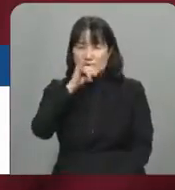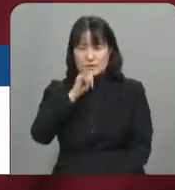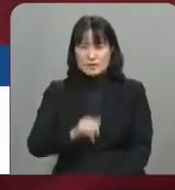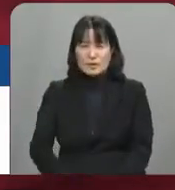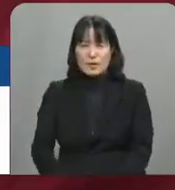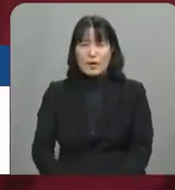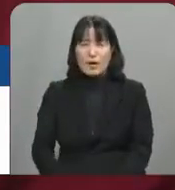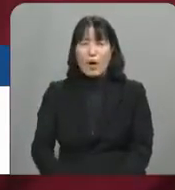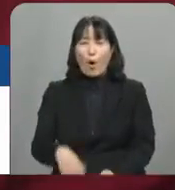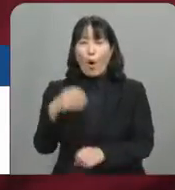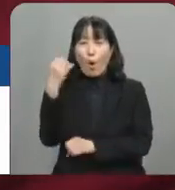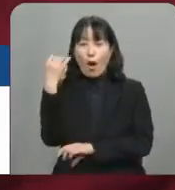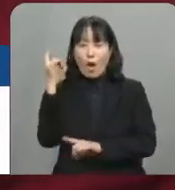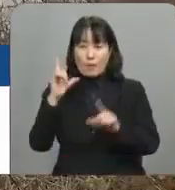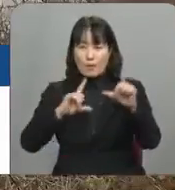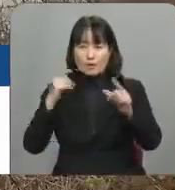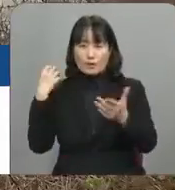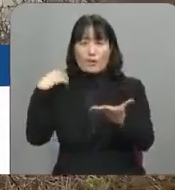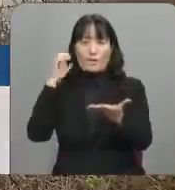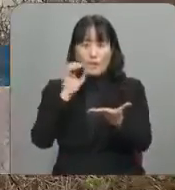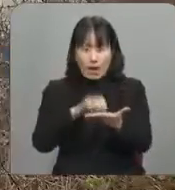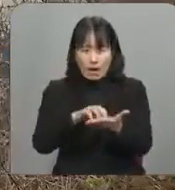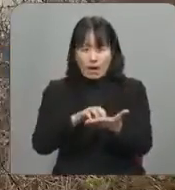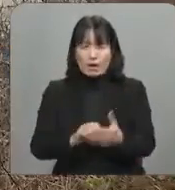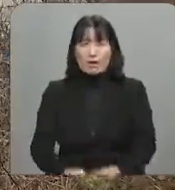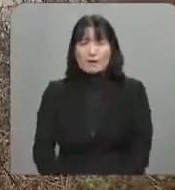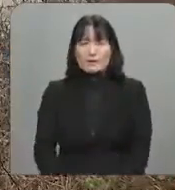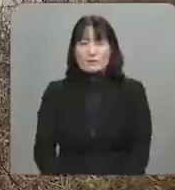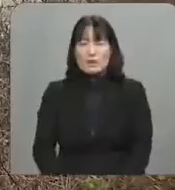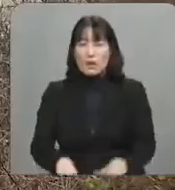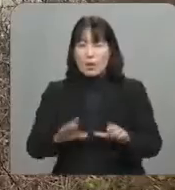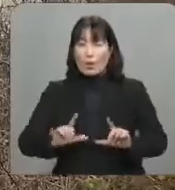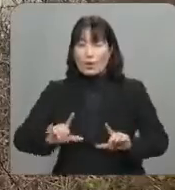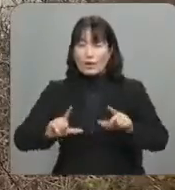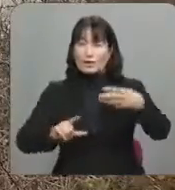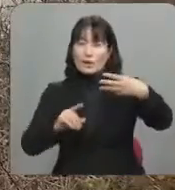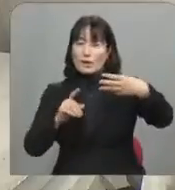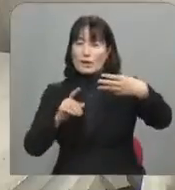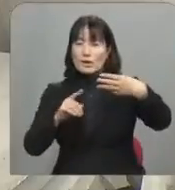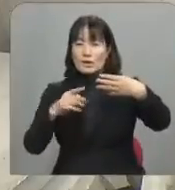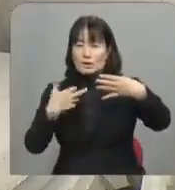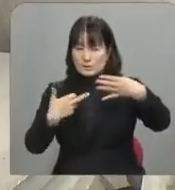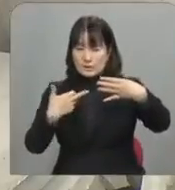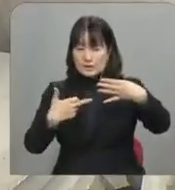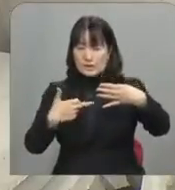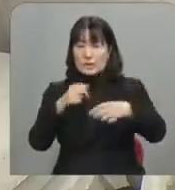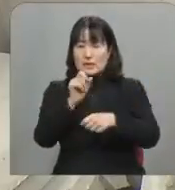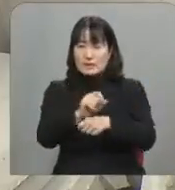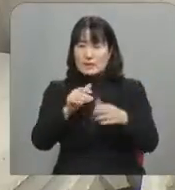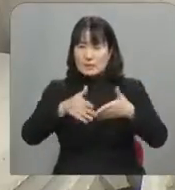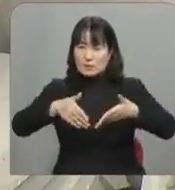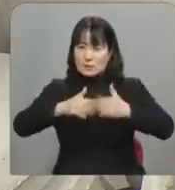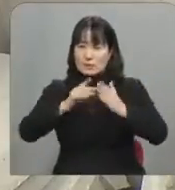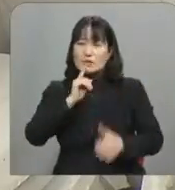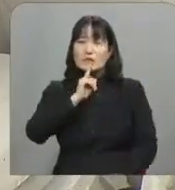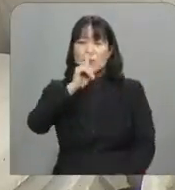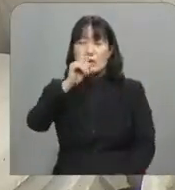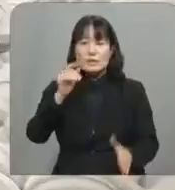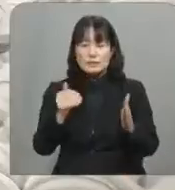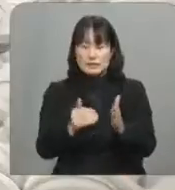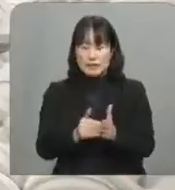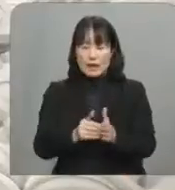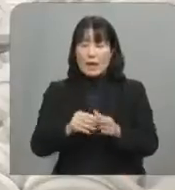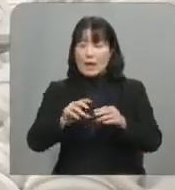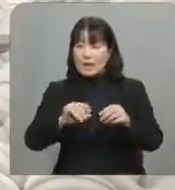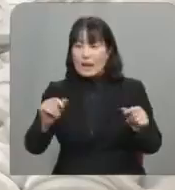그렇게 원상복구는 하도록 해야겠죠. 건설사는 올해 4월 17일 현장 사무소 설치를 신고했습니다. 형질 변경